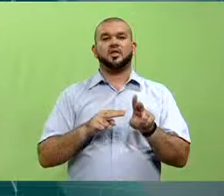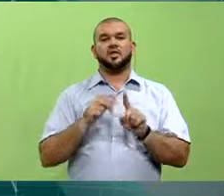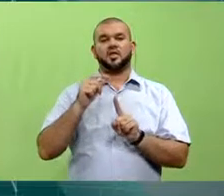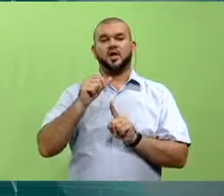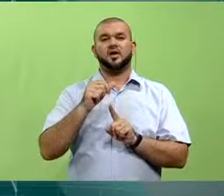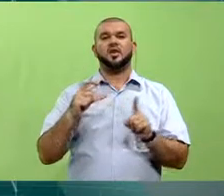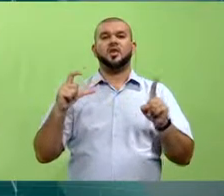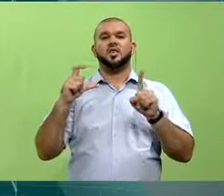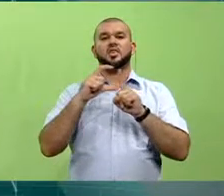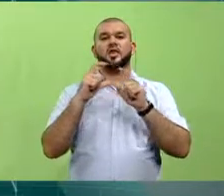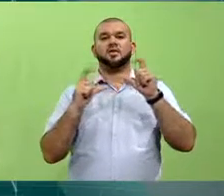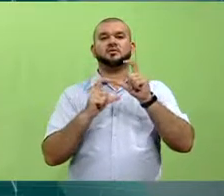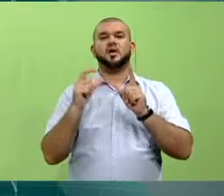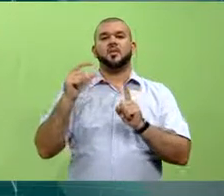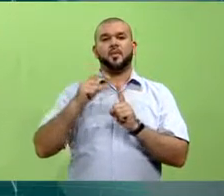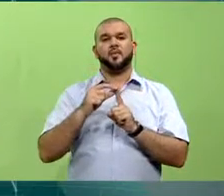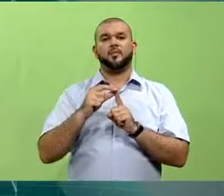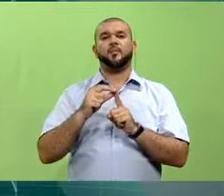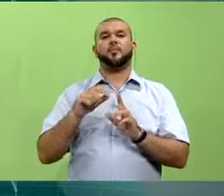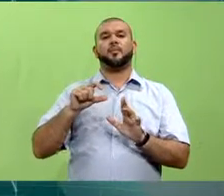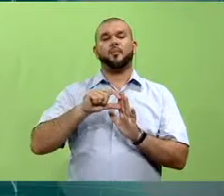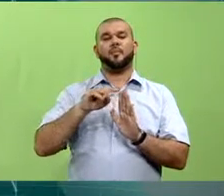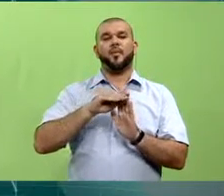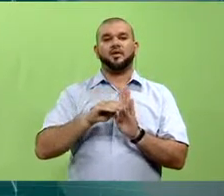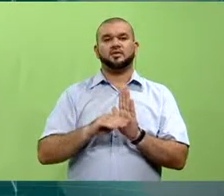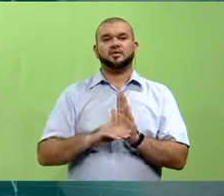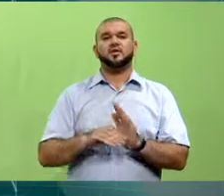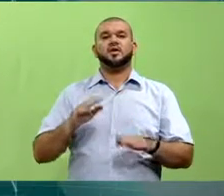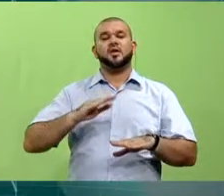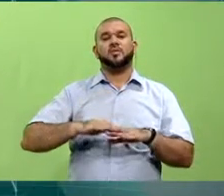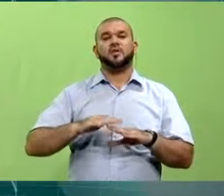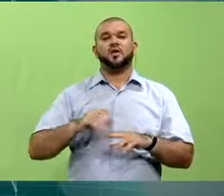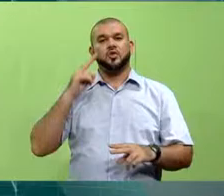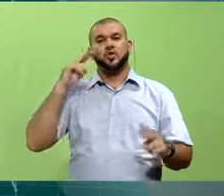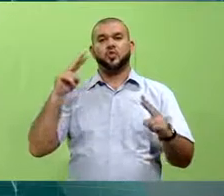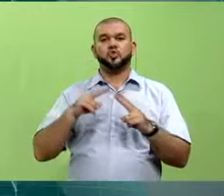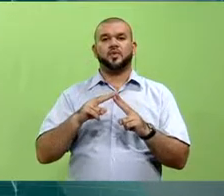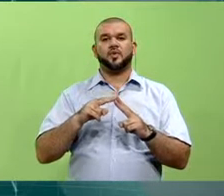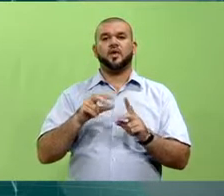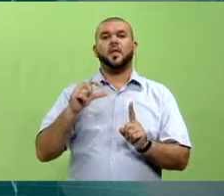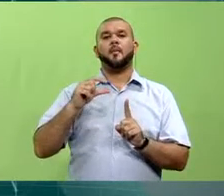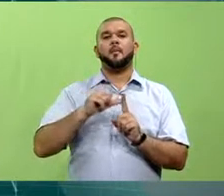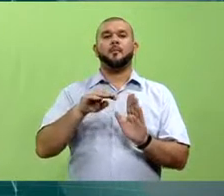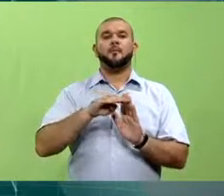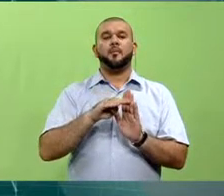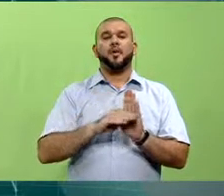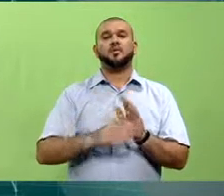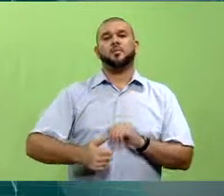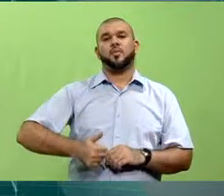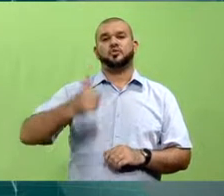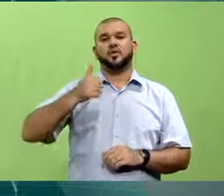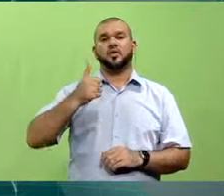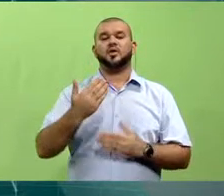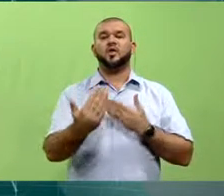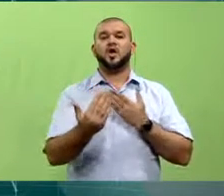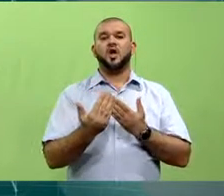Seferberlik Partisi yaptıkları görüşmede parti başkanlarının karşılıklı olarak parti yönetim